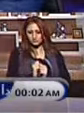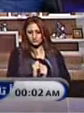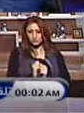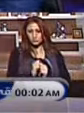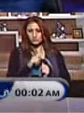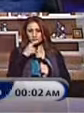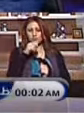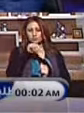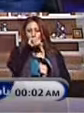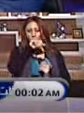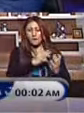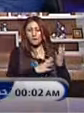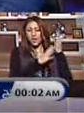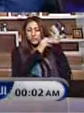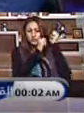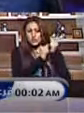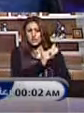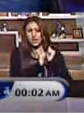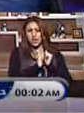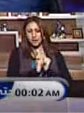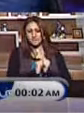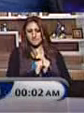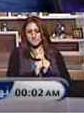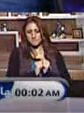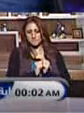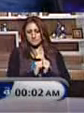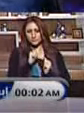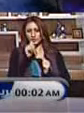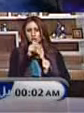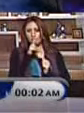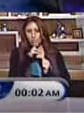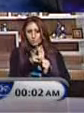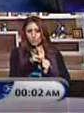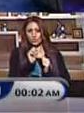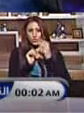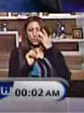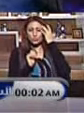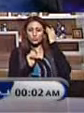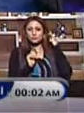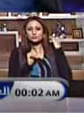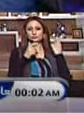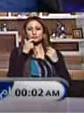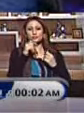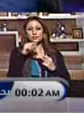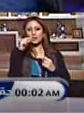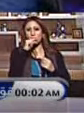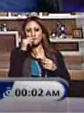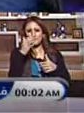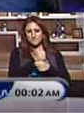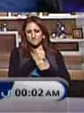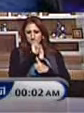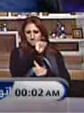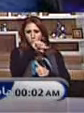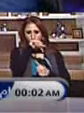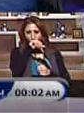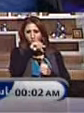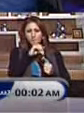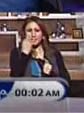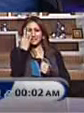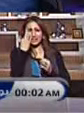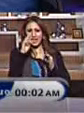النبي صلى الله عليه وسلم في اللفظه سبحان الله ان ان عائشه ترد على اليهود ويقولون السلام